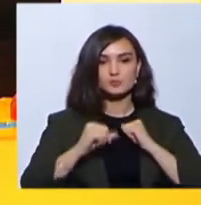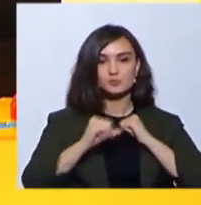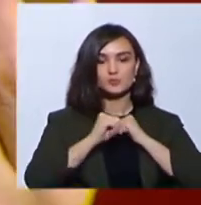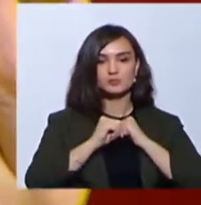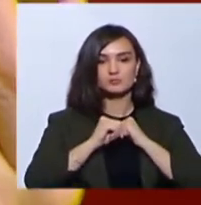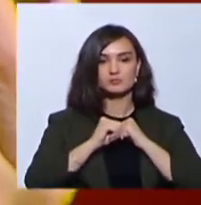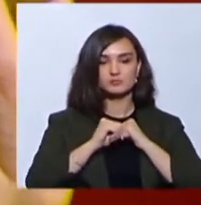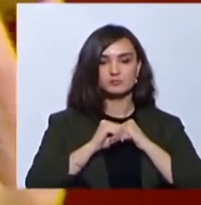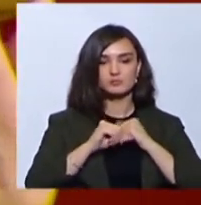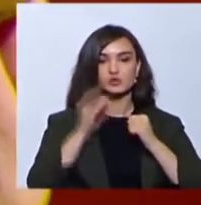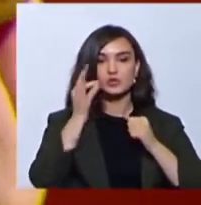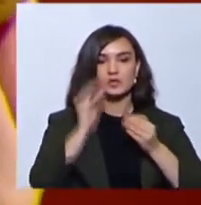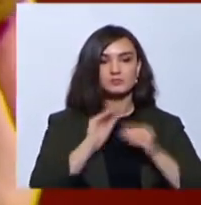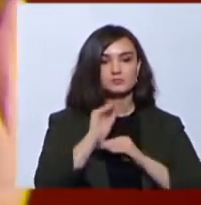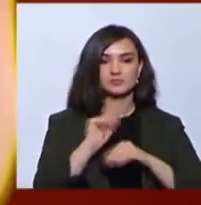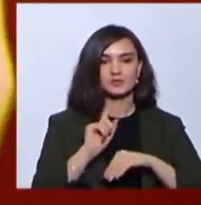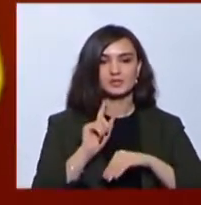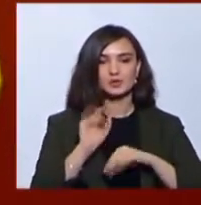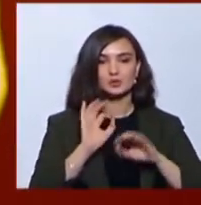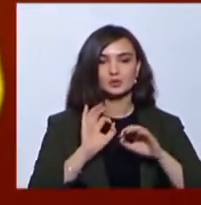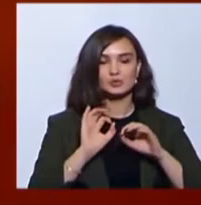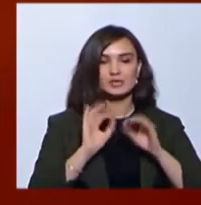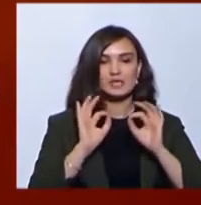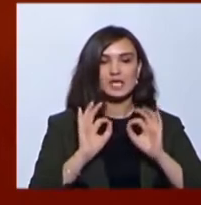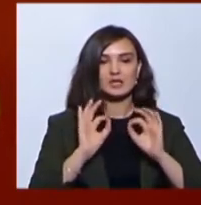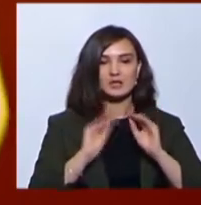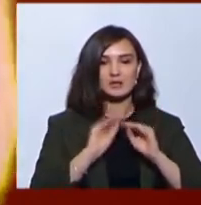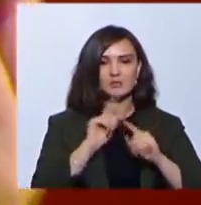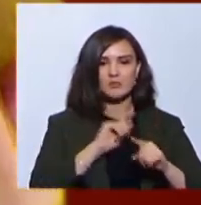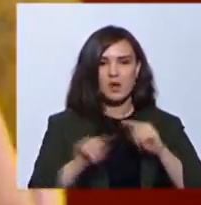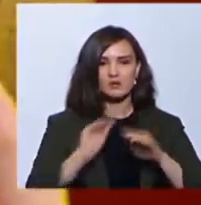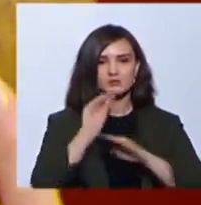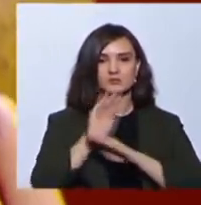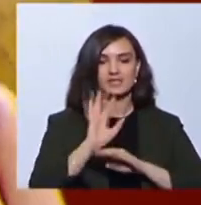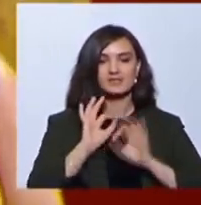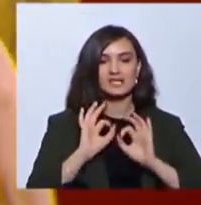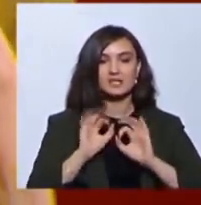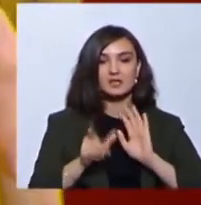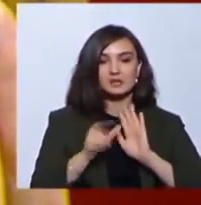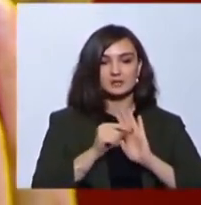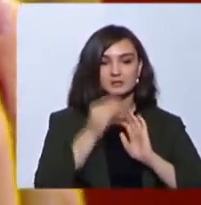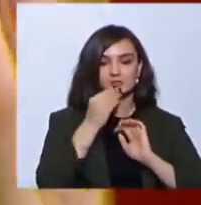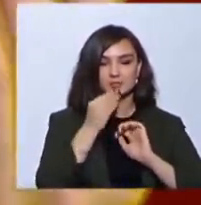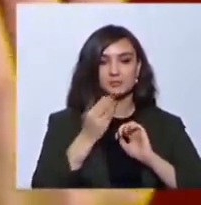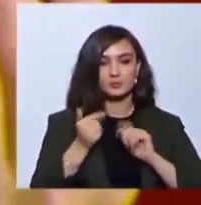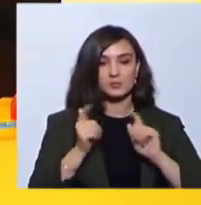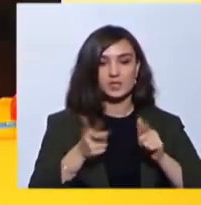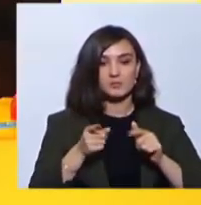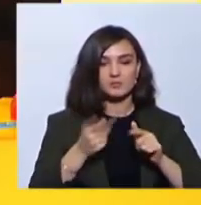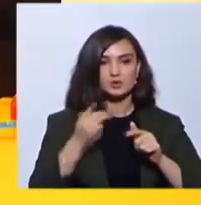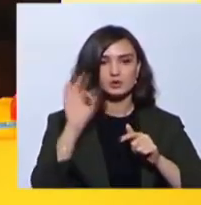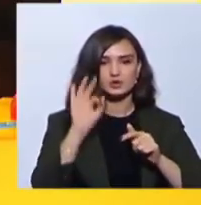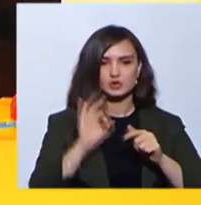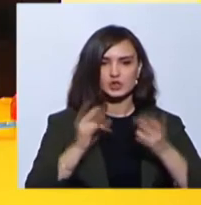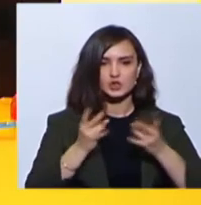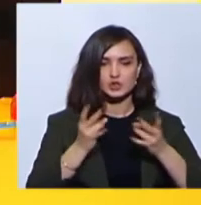ეფექტს და ჩვენ შაქრის მაჩვენებლის ნელა ზრდას შეუწყობს. ნათია, მე თანხმებით ასეთ მიდგომაში. რამდენად